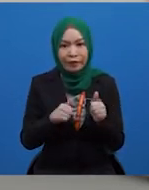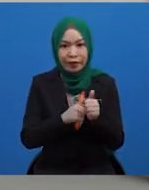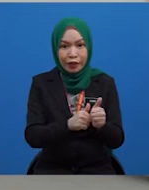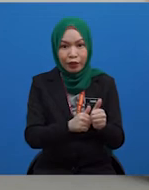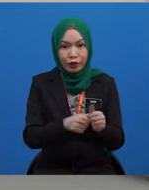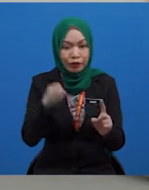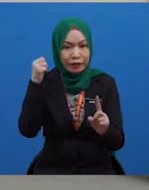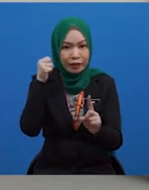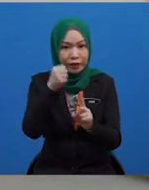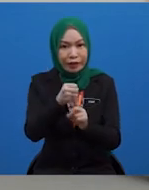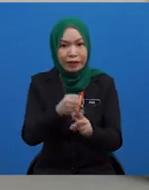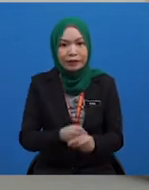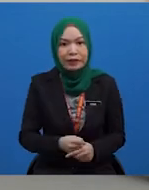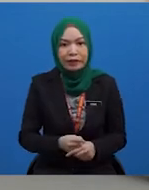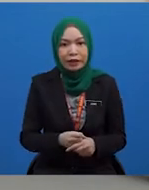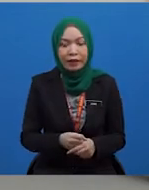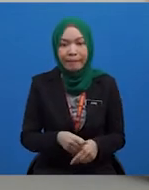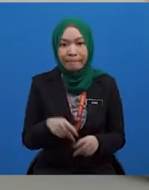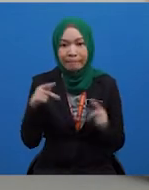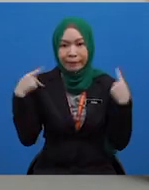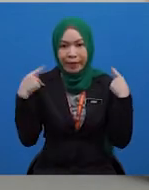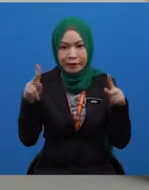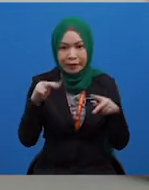juga peletakan pasaran.